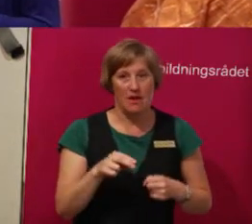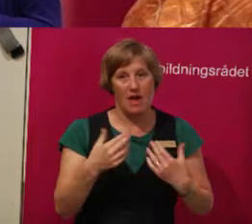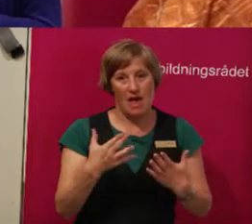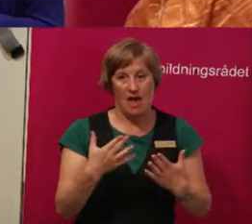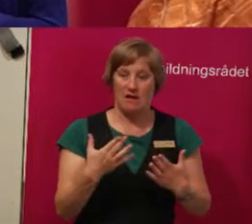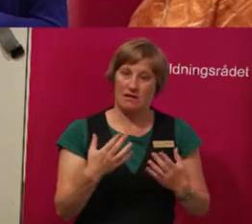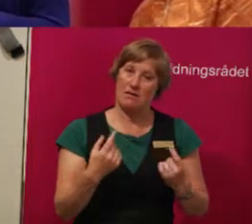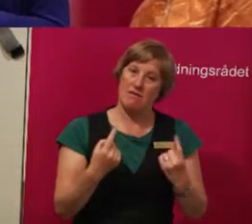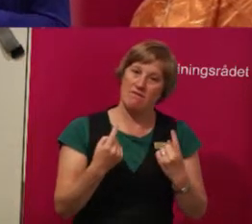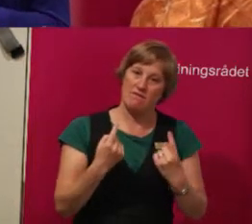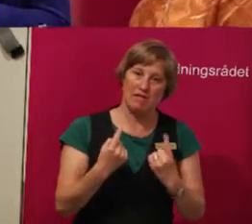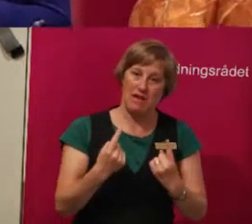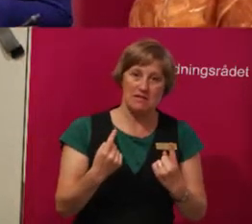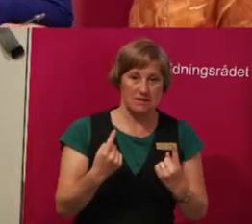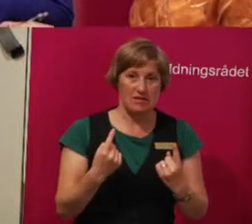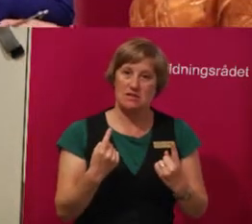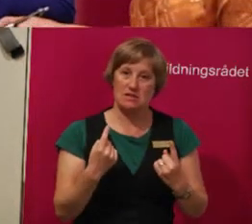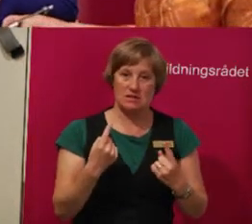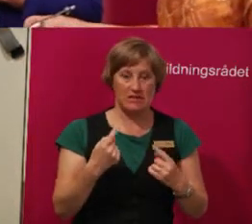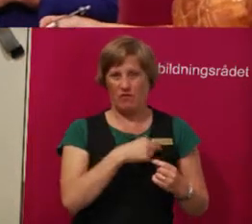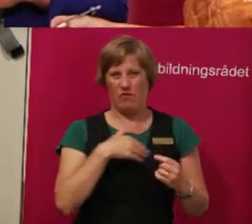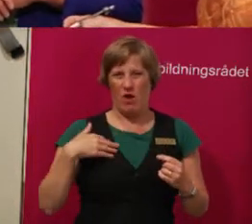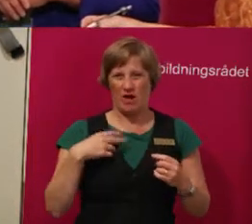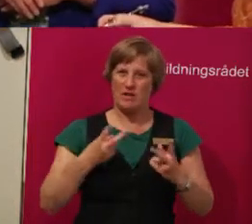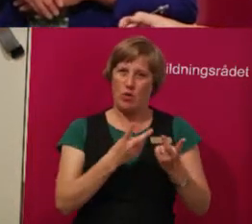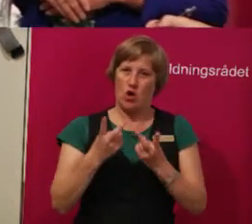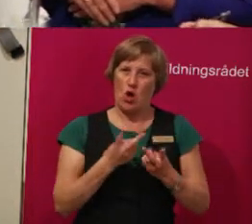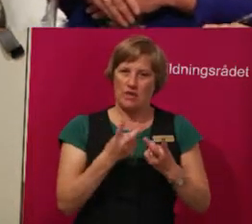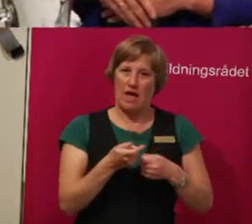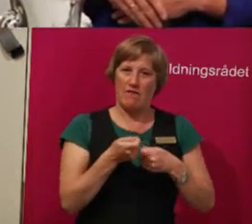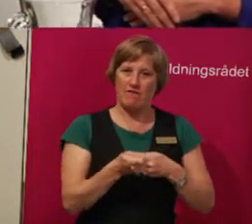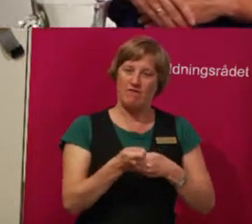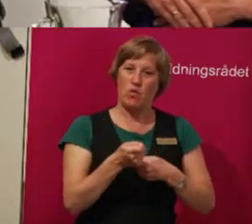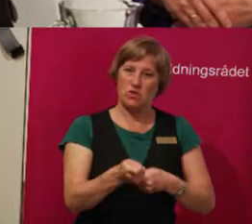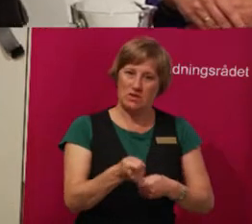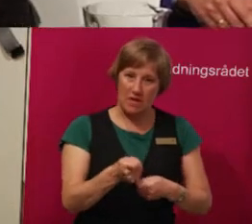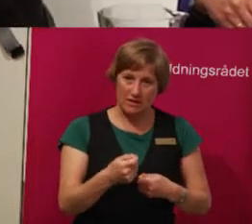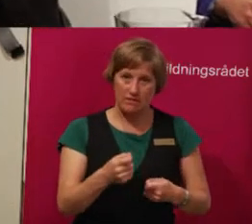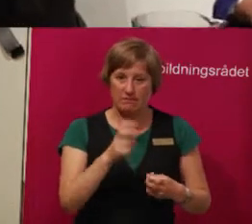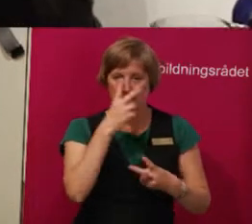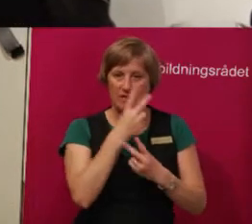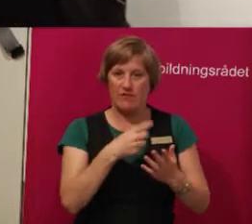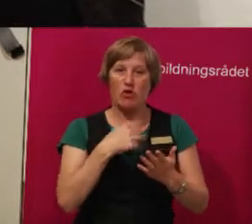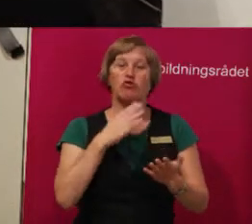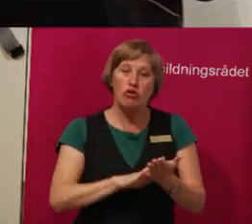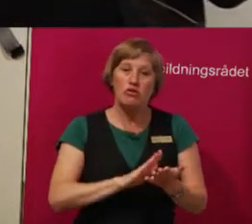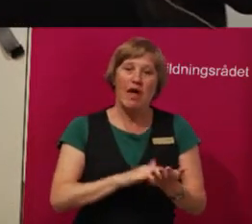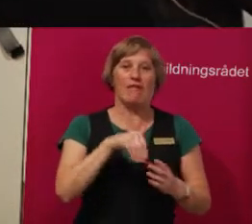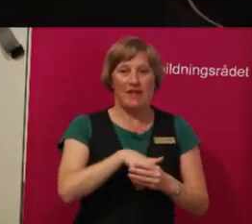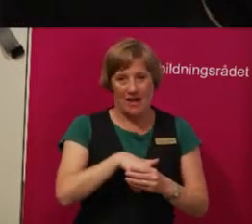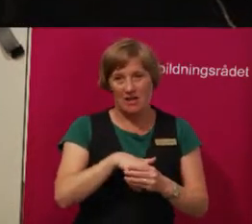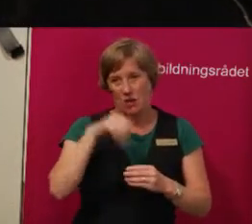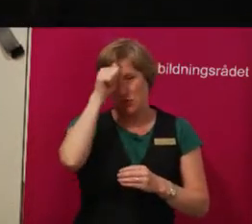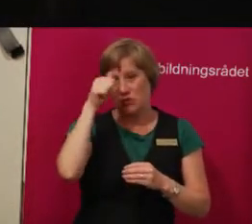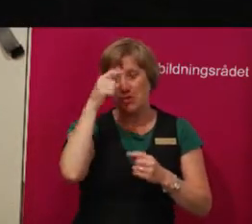det demokratisk fostran att gå i studiecirkel. Så att det är någonting vi bör exportera och verkligen se till